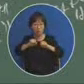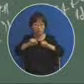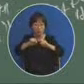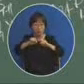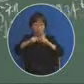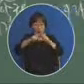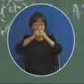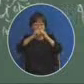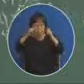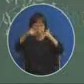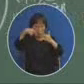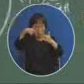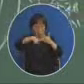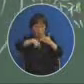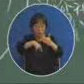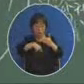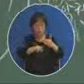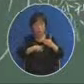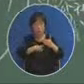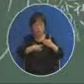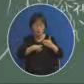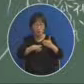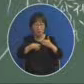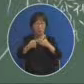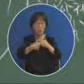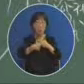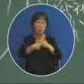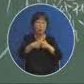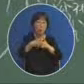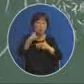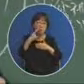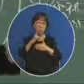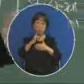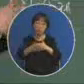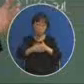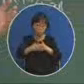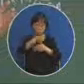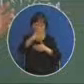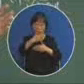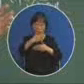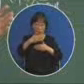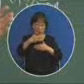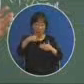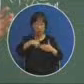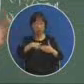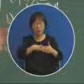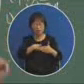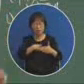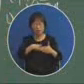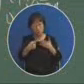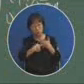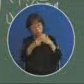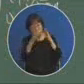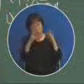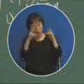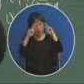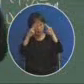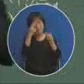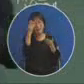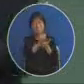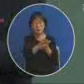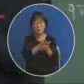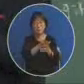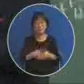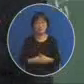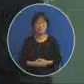have left to them, their outer shell. All the words they speak, it's just the outer shell. 그런 껍데기를 보고 우리가 착각할 필요는 없죠. We can't fall into this delusion as we look at the